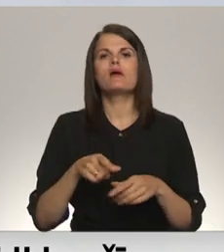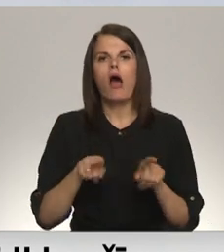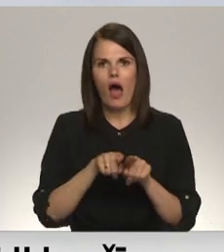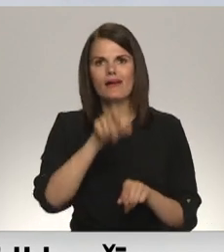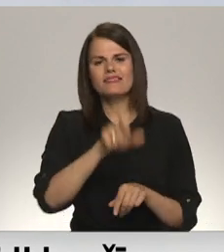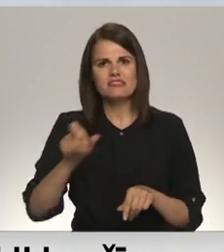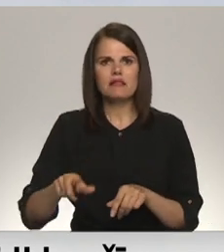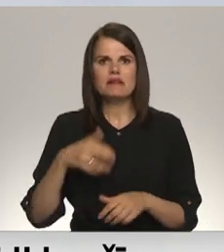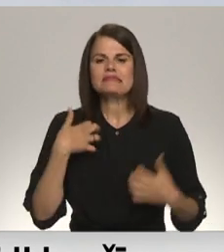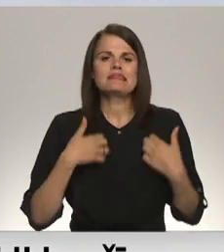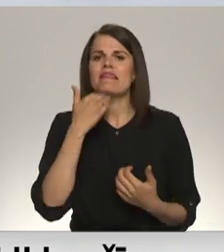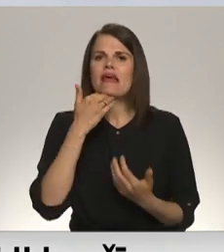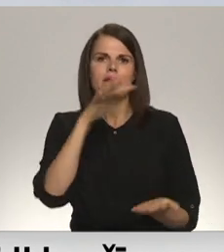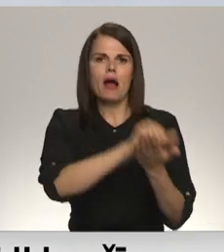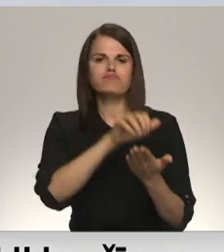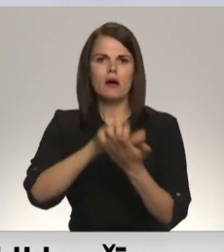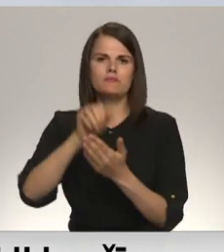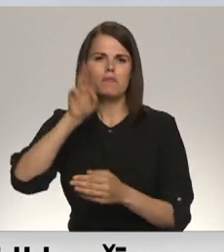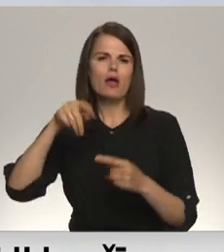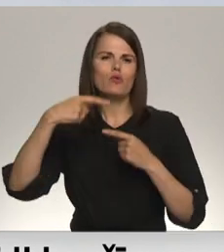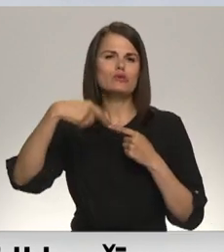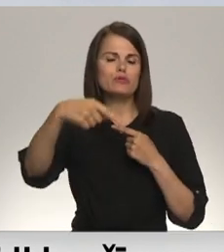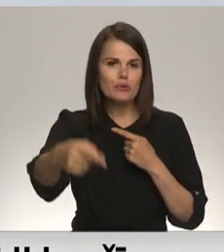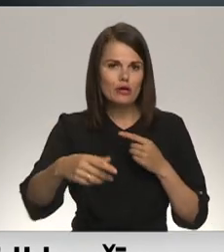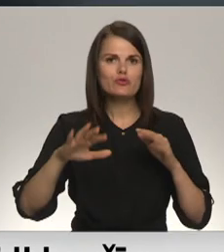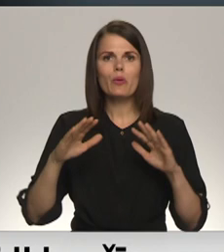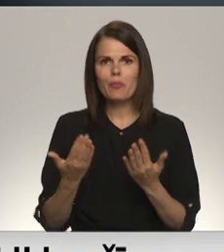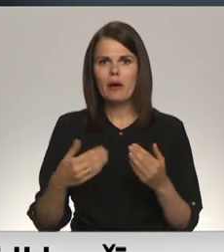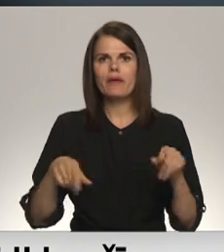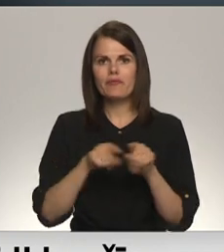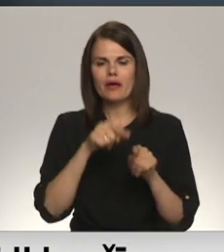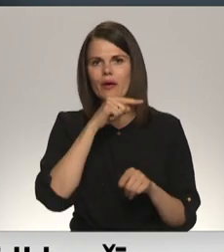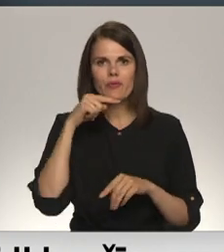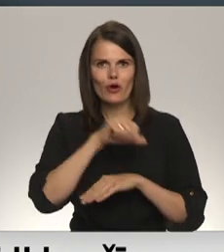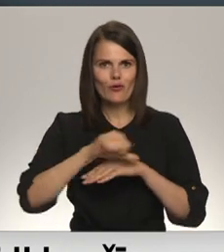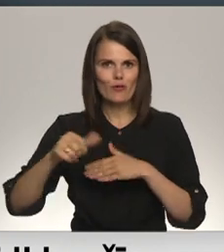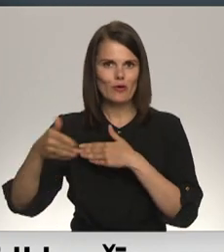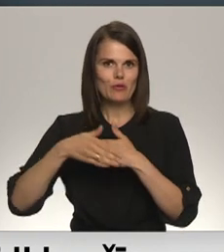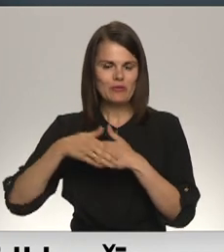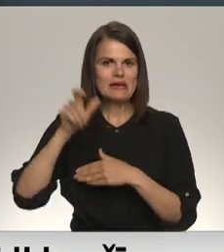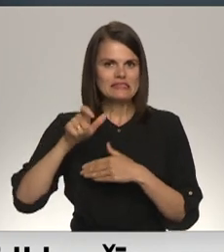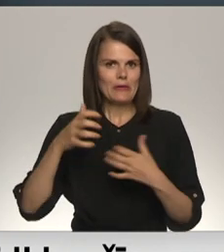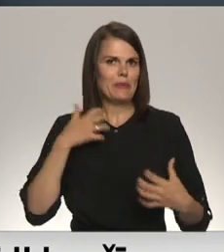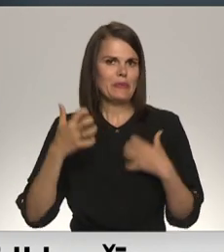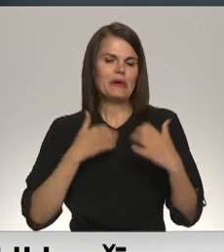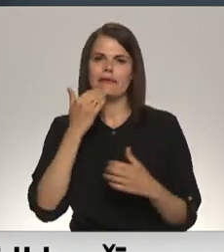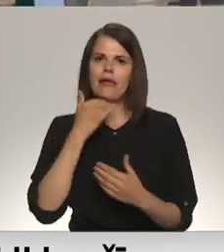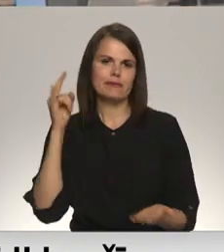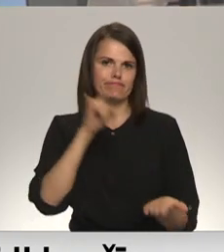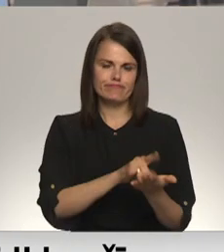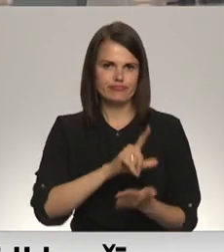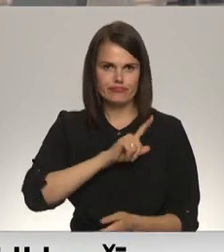cilvēki nesteidz biļetes rezervēt vairākus mēnešus uz priekšu, bet arī Krievijas robežas tuvums, kas cilvēkus mudina būt